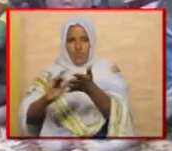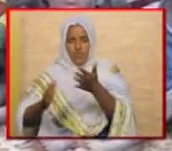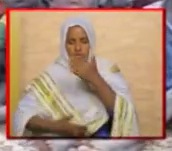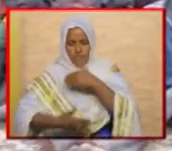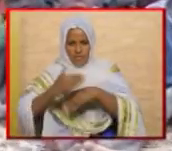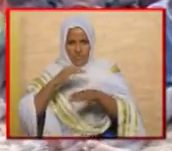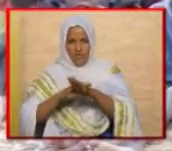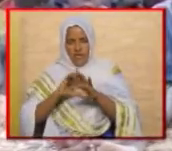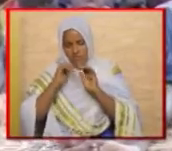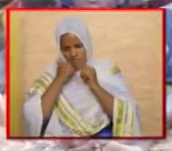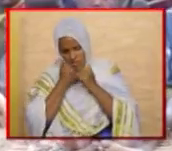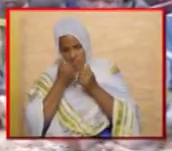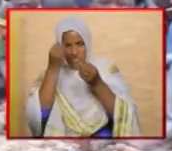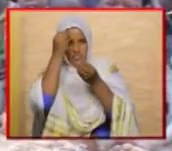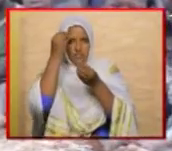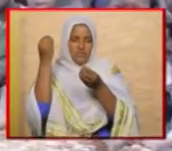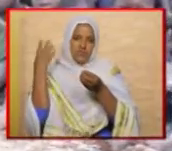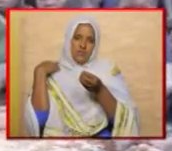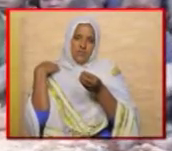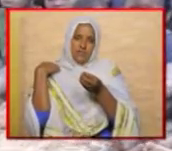እርቃኔን መሸፈን ሀፍረቱን ረስቼ